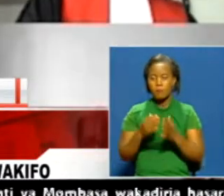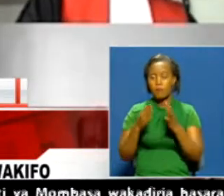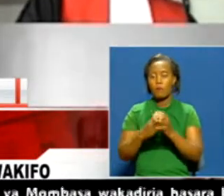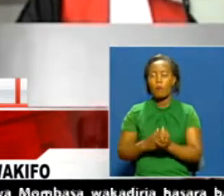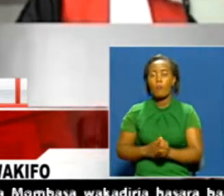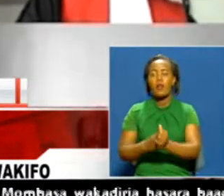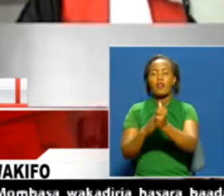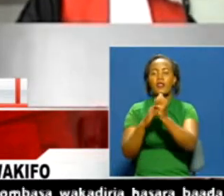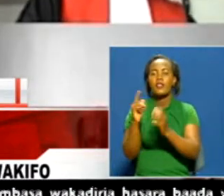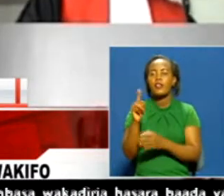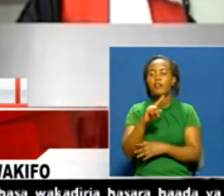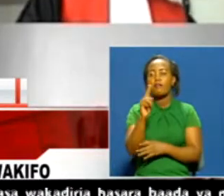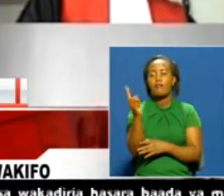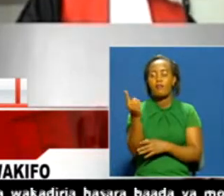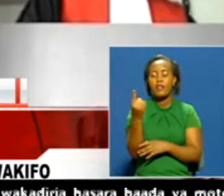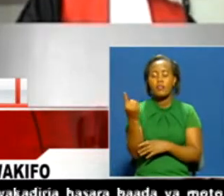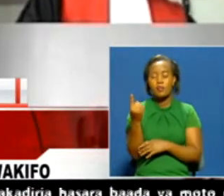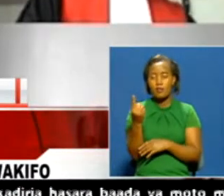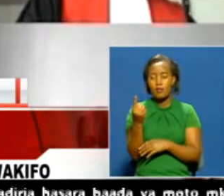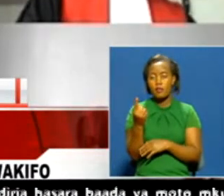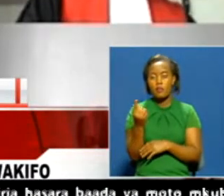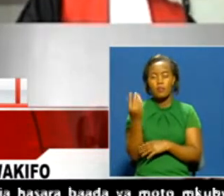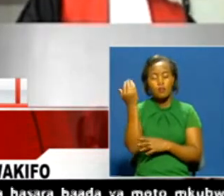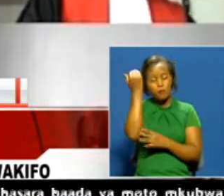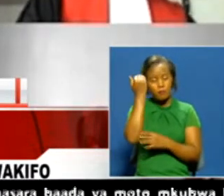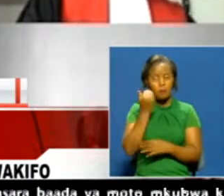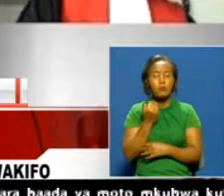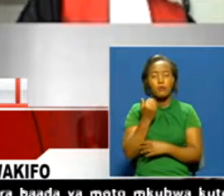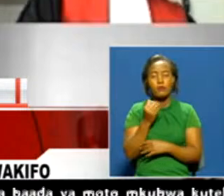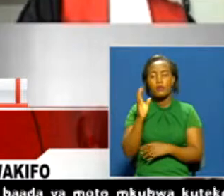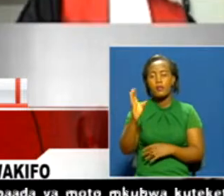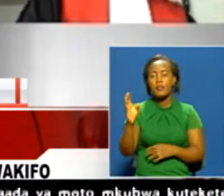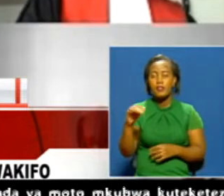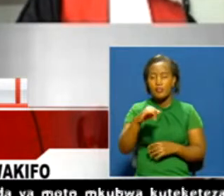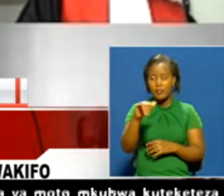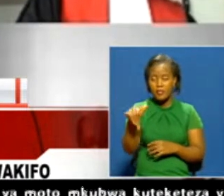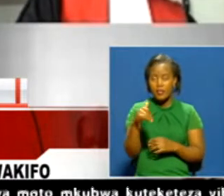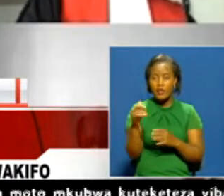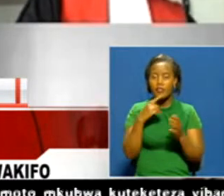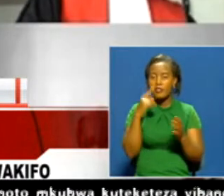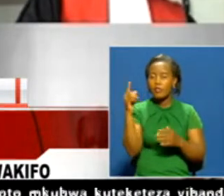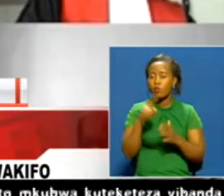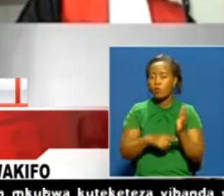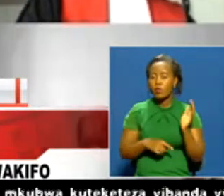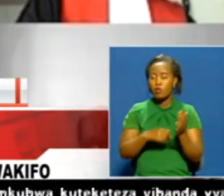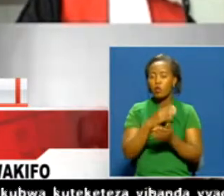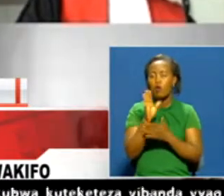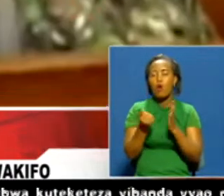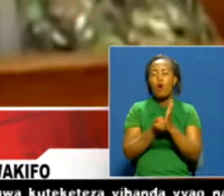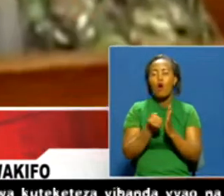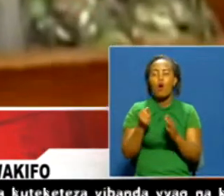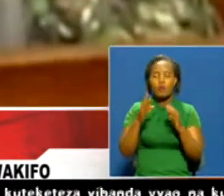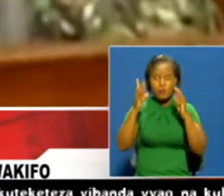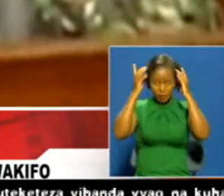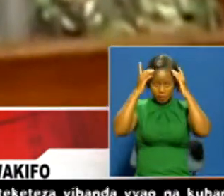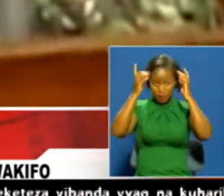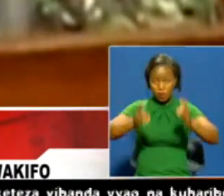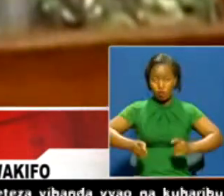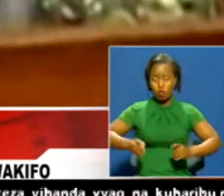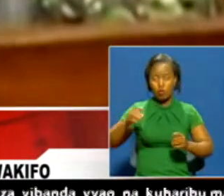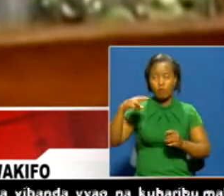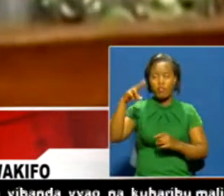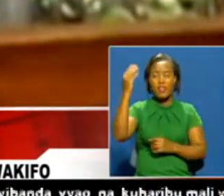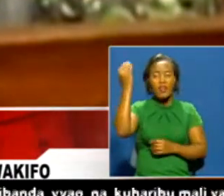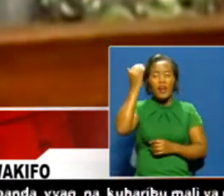cha kwanza kama rais wa mahakama ya juu, Jaji Mkuu Martha Koome alisema maagizo ya majaji wa mahakama ya juu